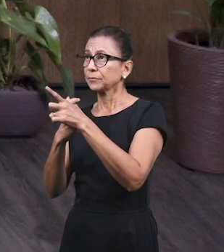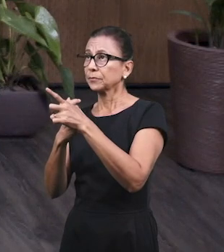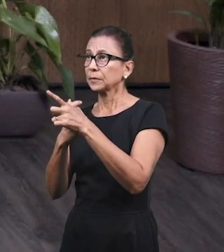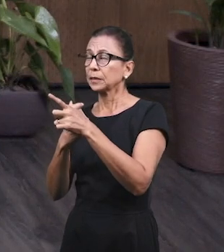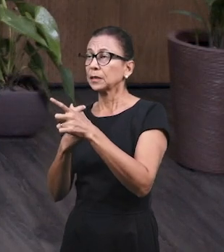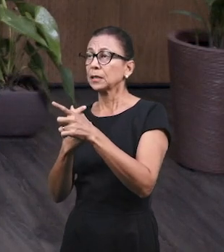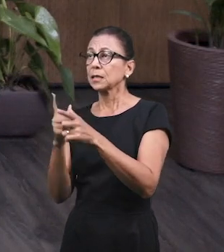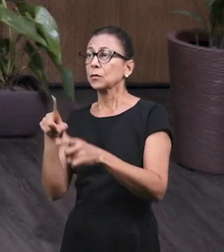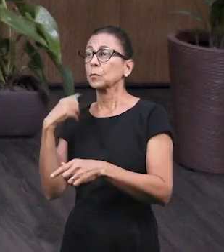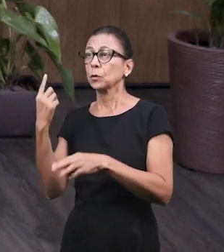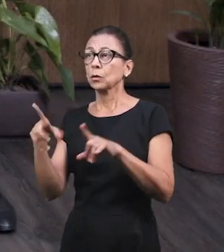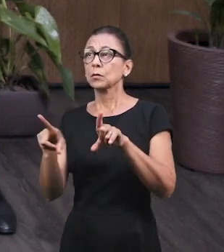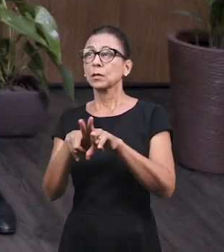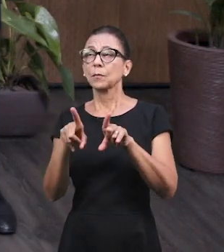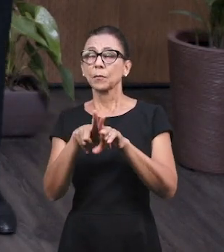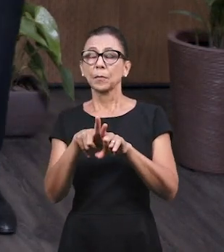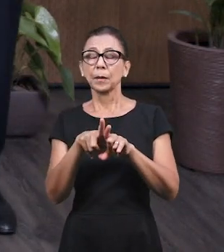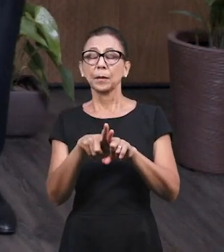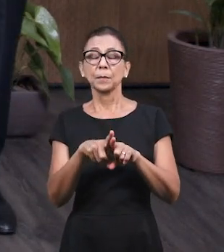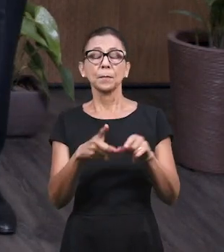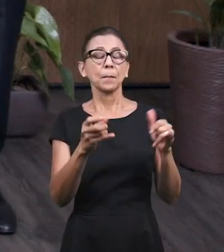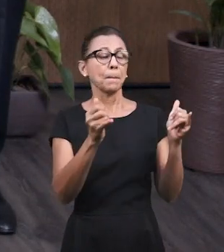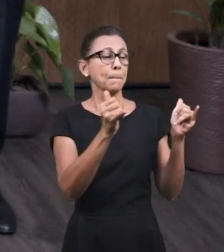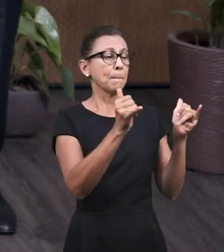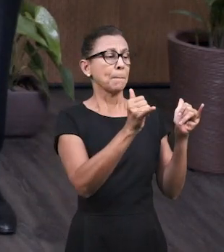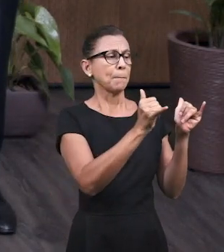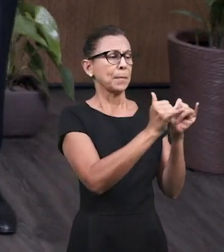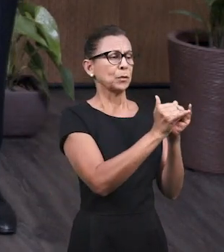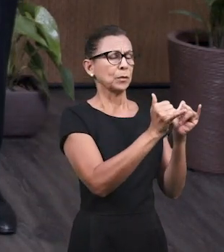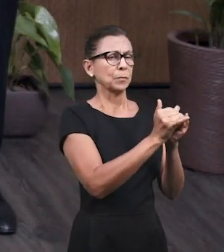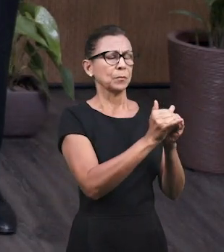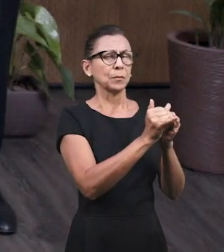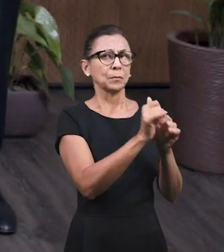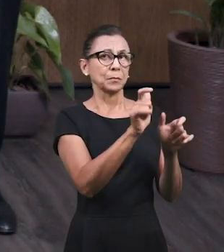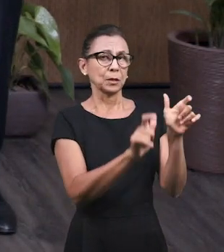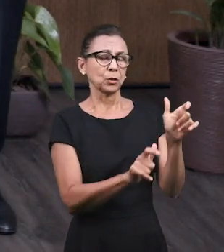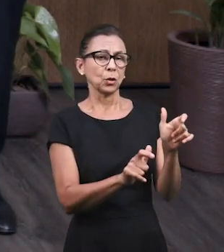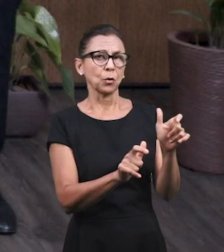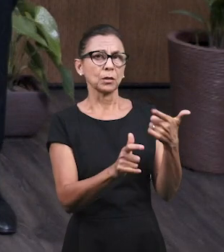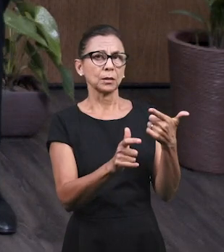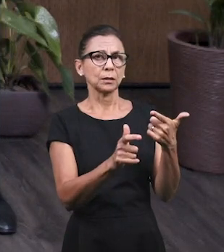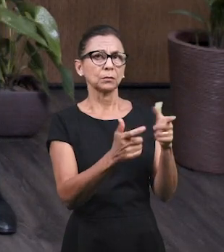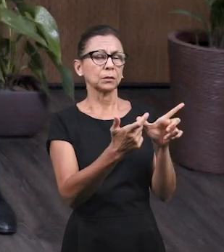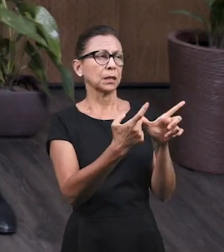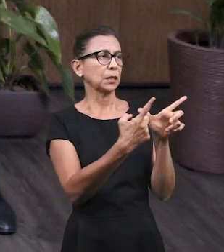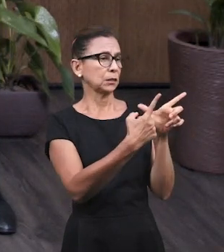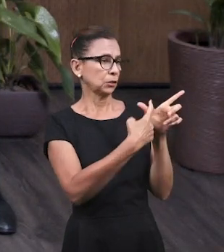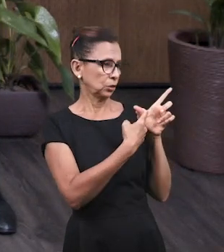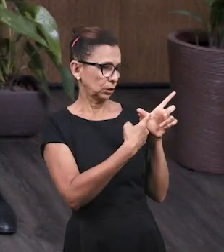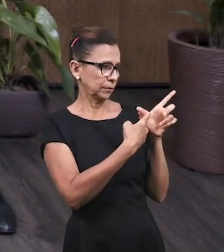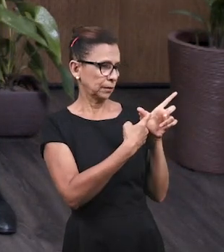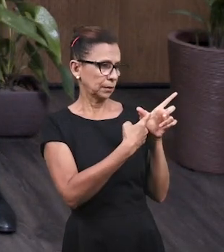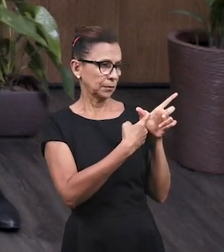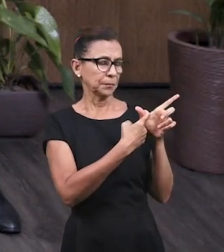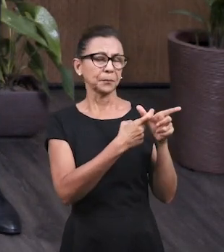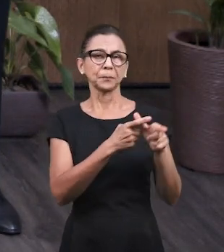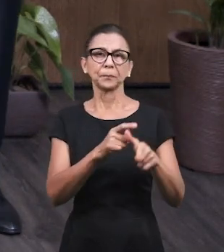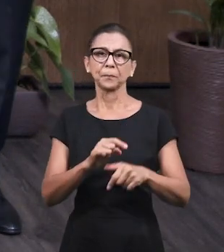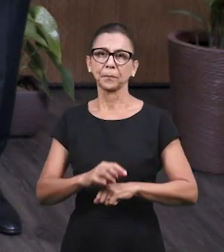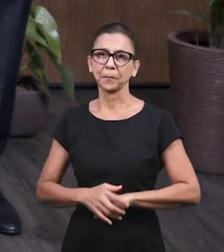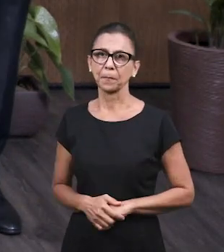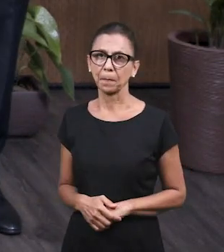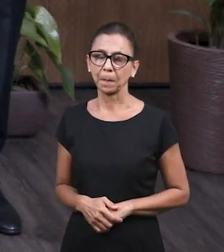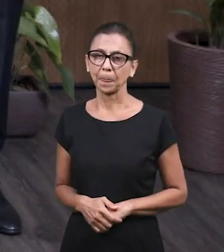pardonne nos dettes comme nous pardonnons à ceux qui nous dettent. Vous avez déjà dit, ce n'est pas toujours facile, mais observez, s'il n'y a pas de